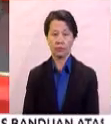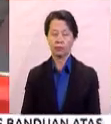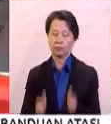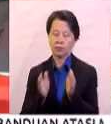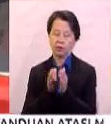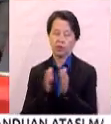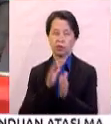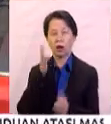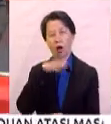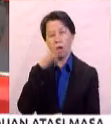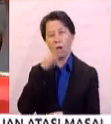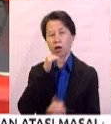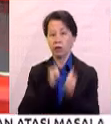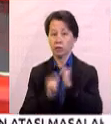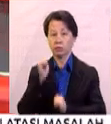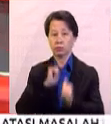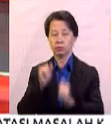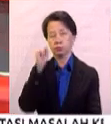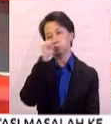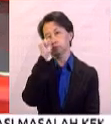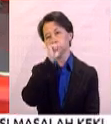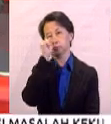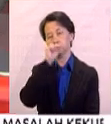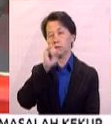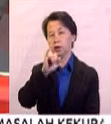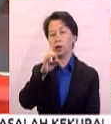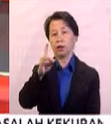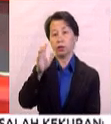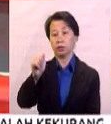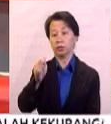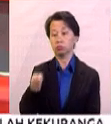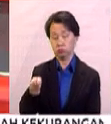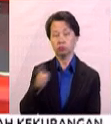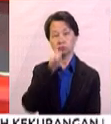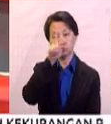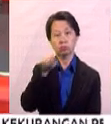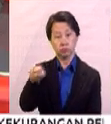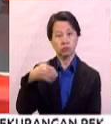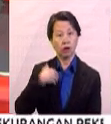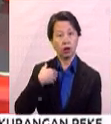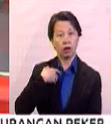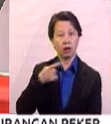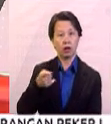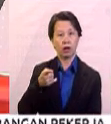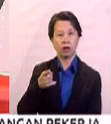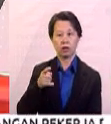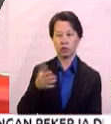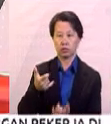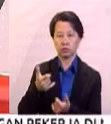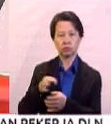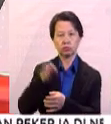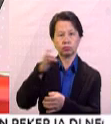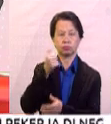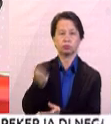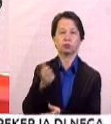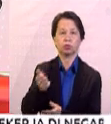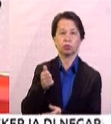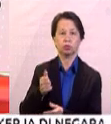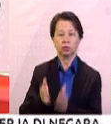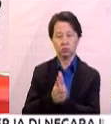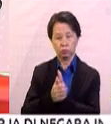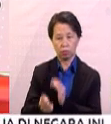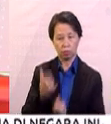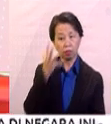Kecil-kecil cili api, pelakon dan penyanyi Aida Jebat sememangnya mempunyai aura tersendiri. Berbakat